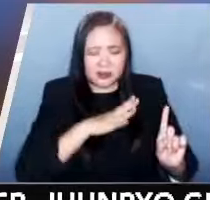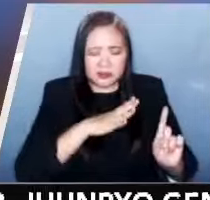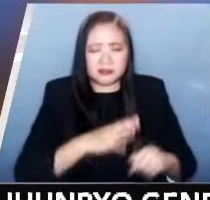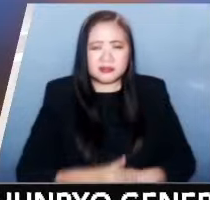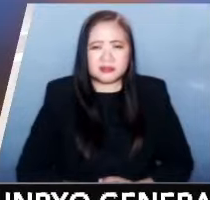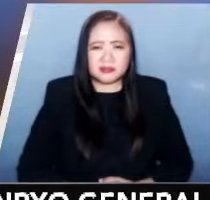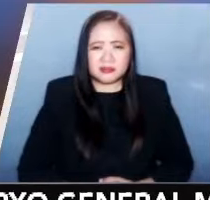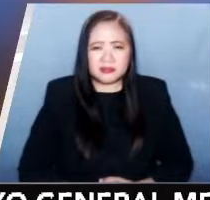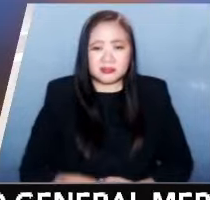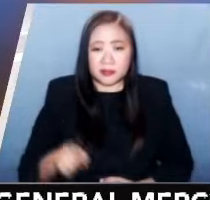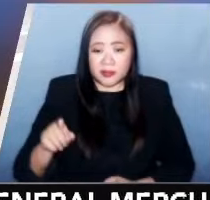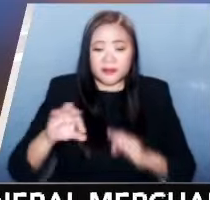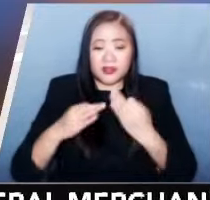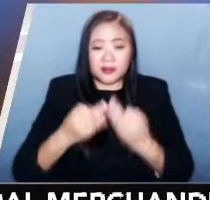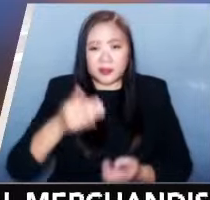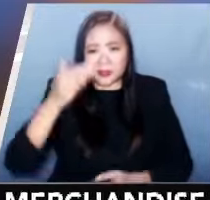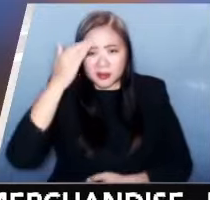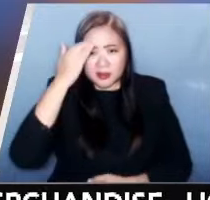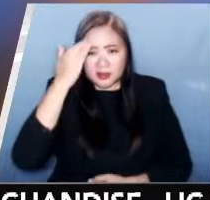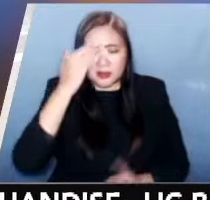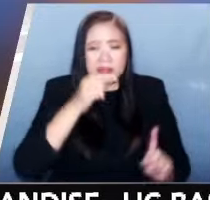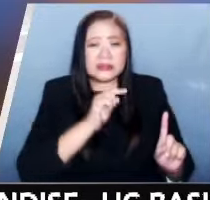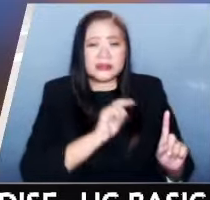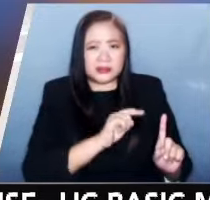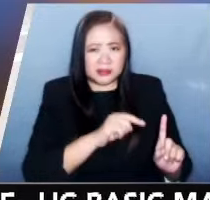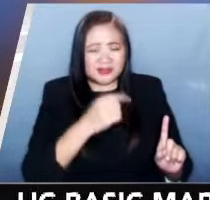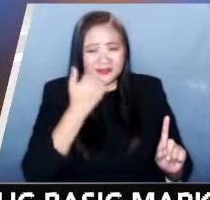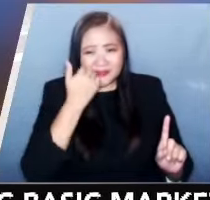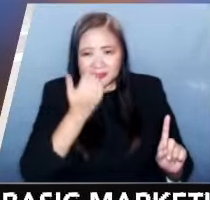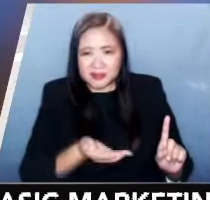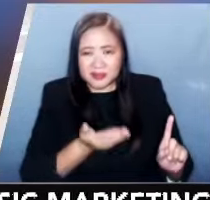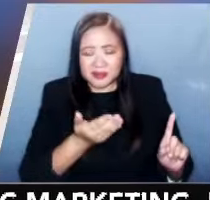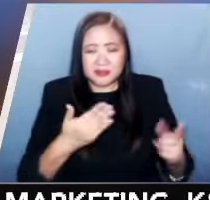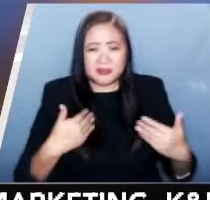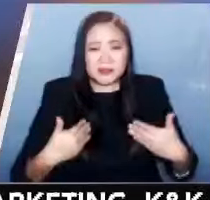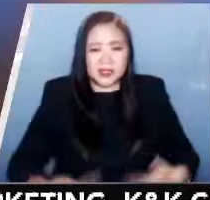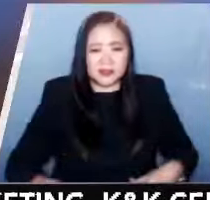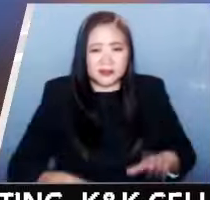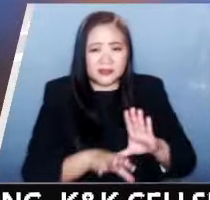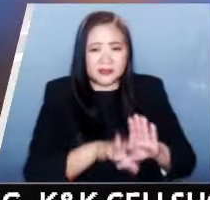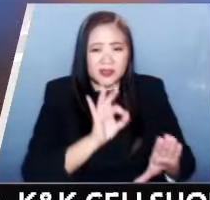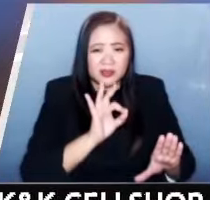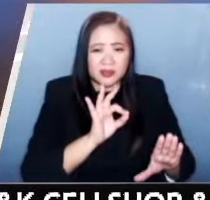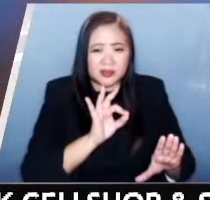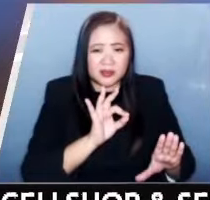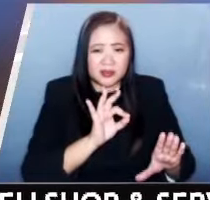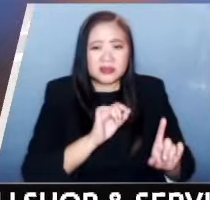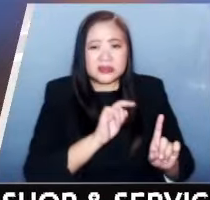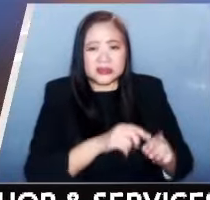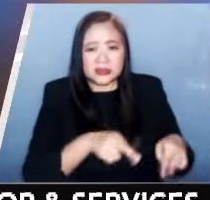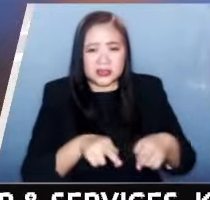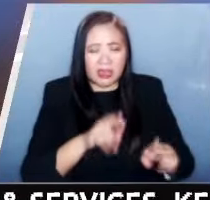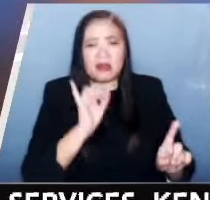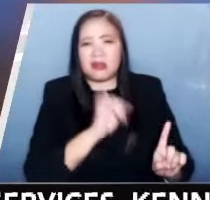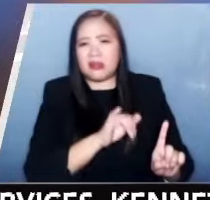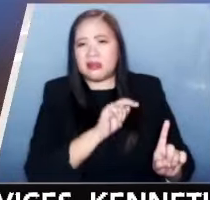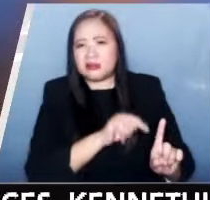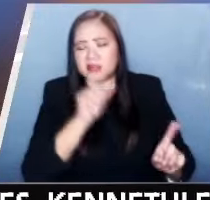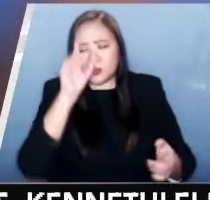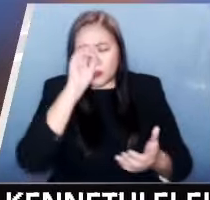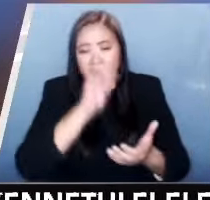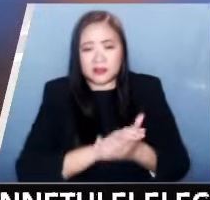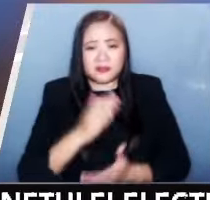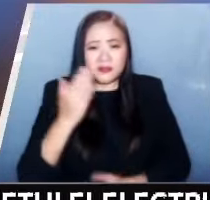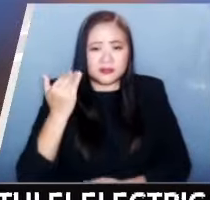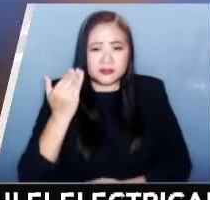na ang natagpo ang lutang na bangkay dun sa ilog is yung asawa niya dahil sa nakita niya itong